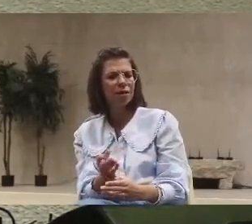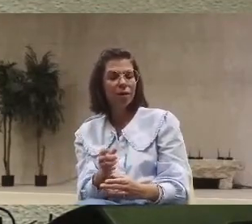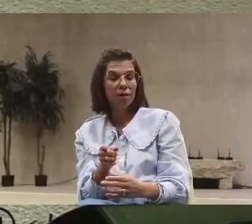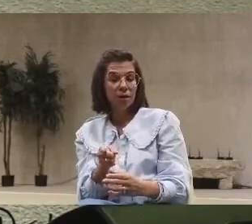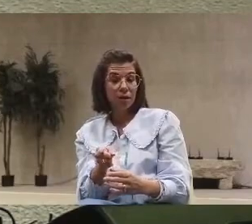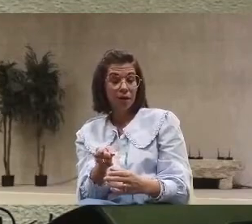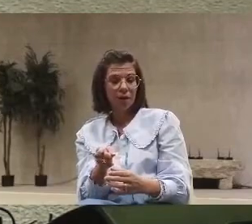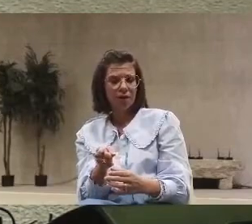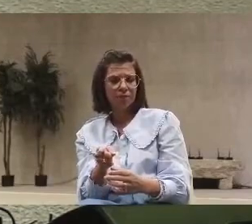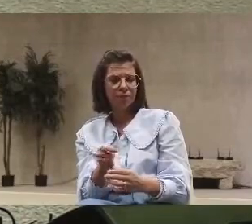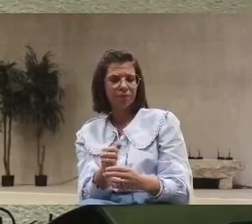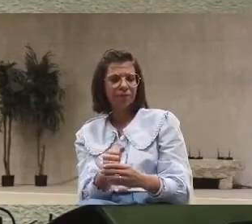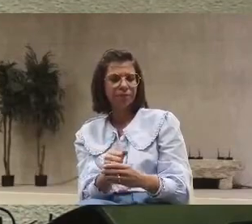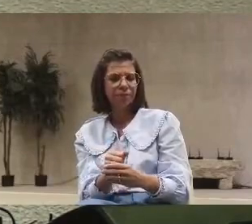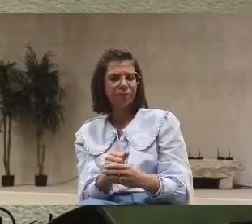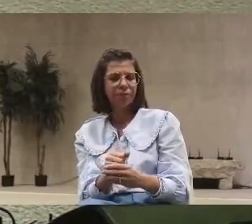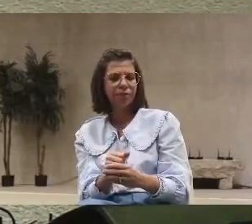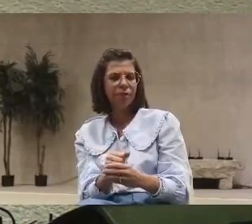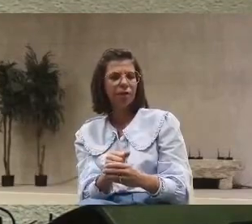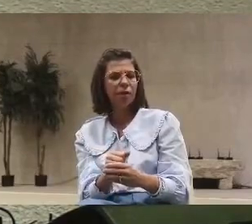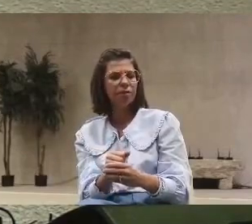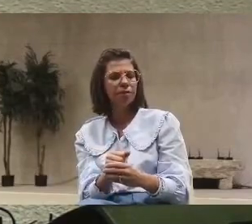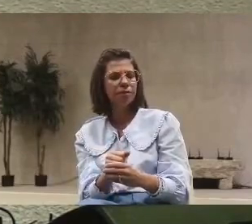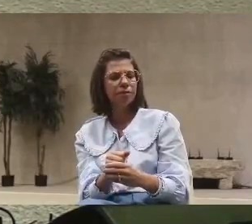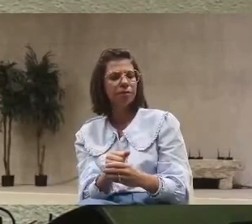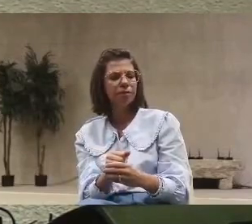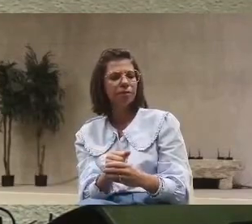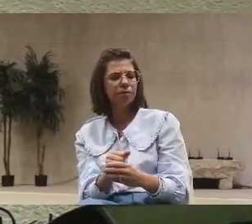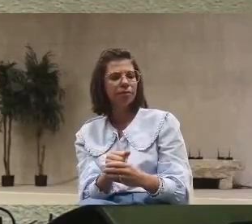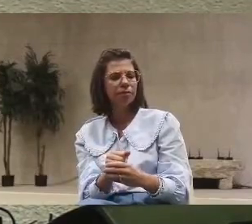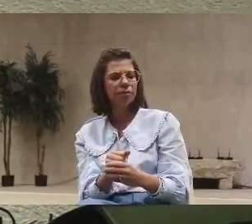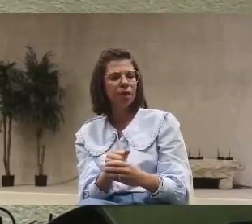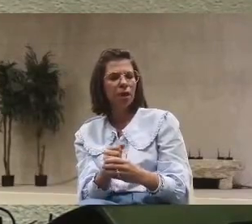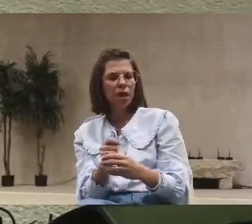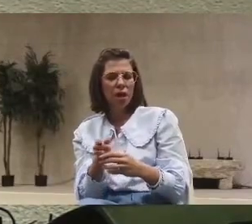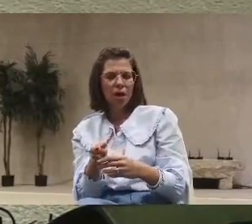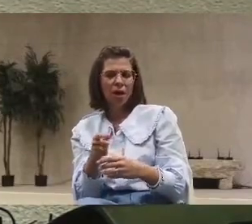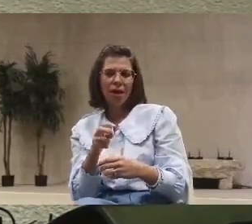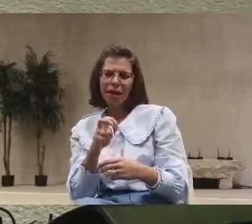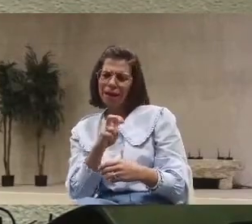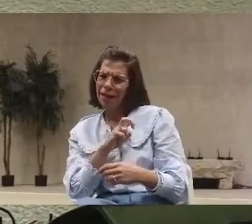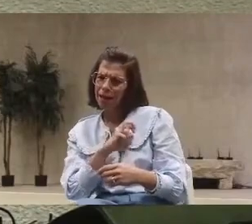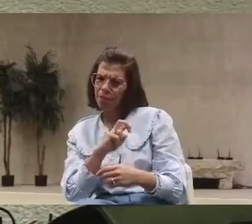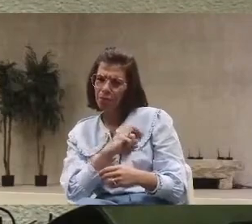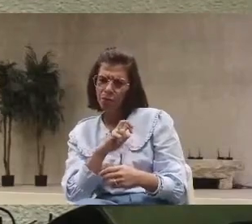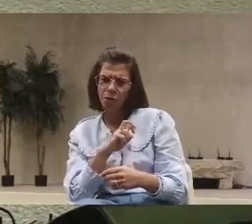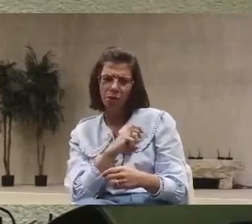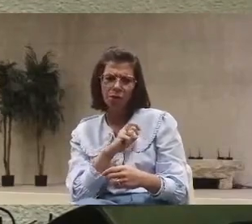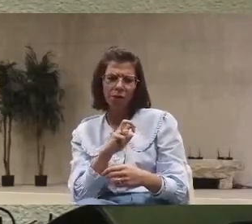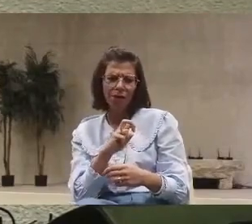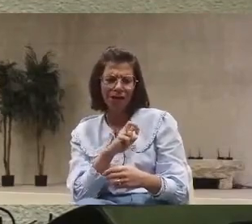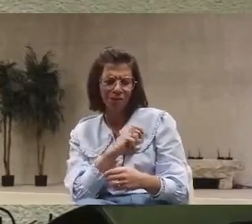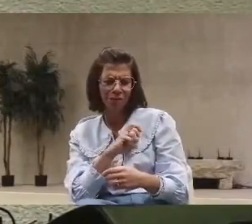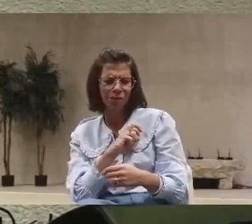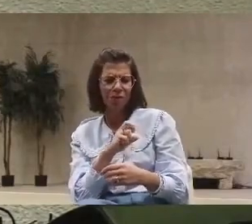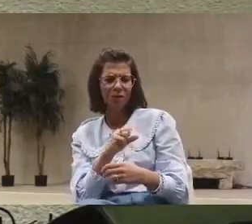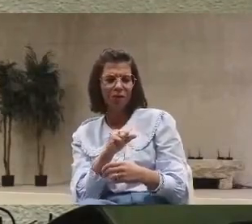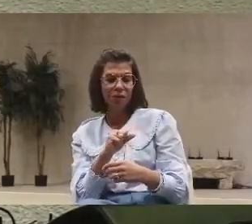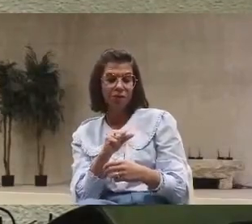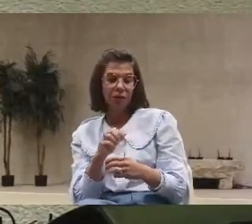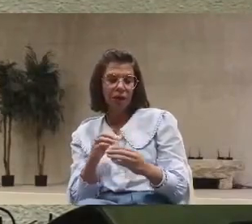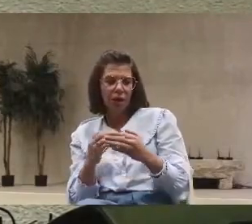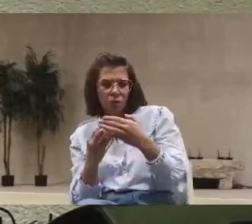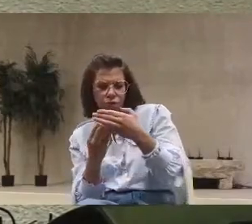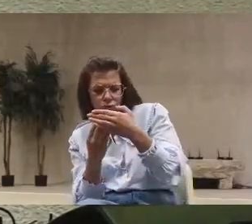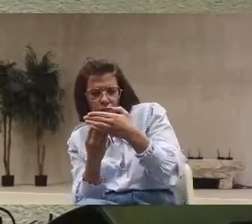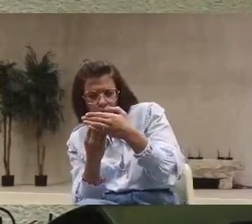partait escortée par un jeune soldat une vingtaine d'années vers une colline où elle a été tuée